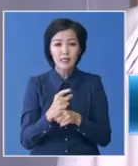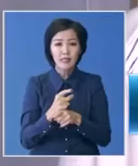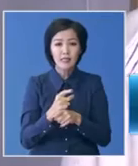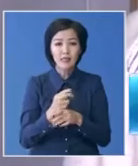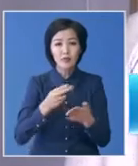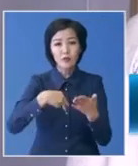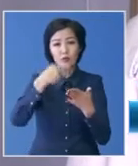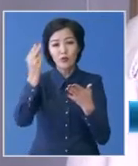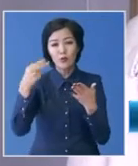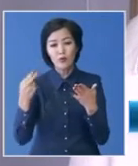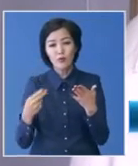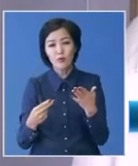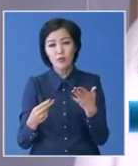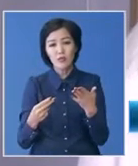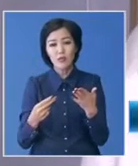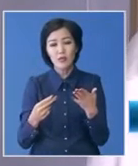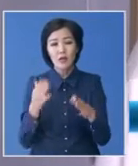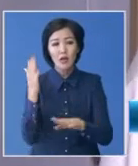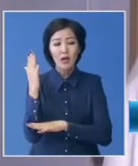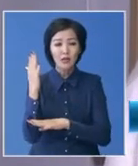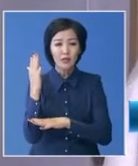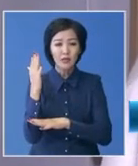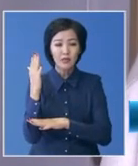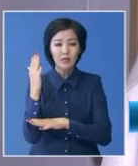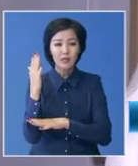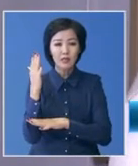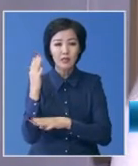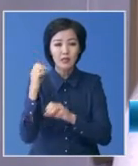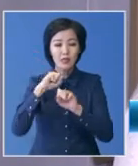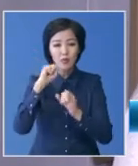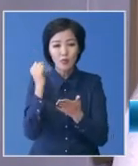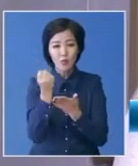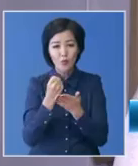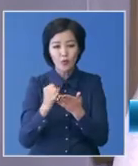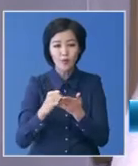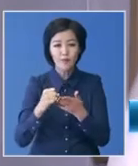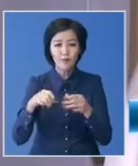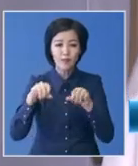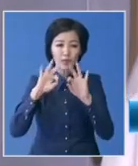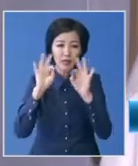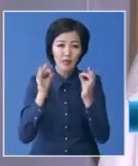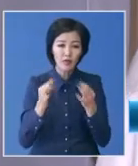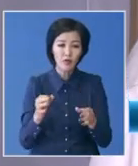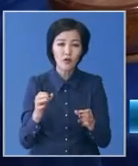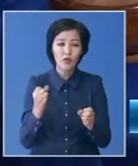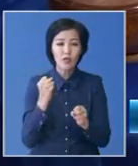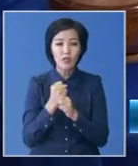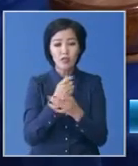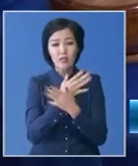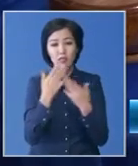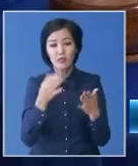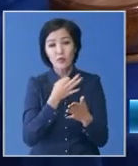суретпен қоса мына бейне, мына ағаш шебері. Ағаш шеберіне өте жақсы көремін.